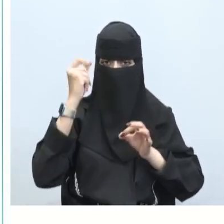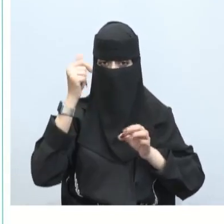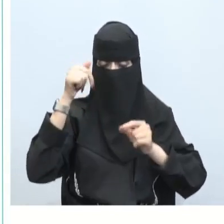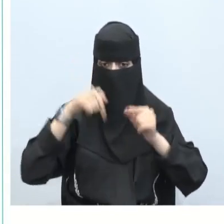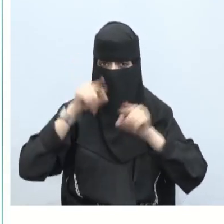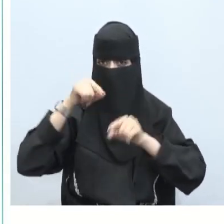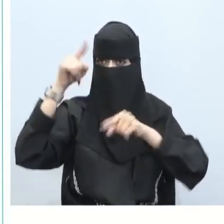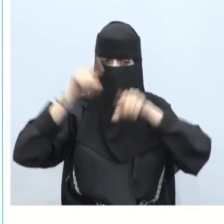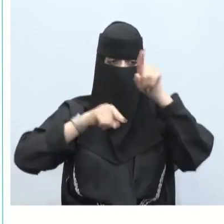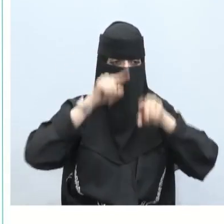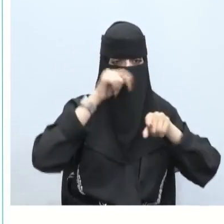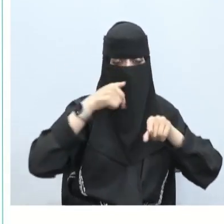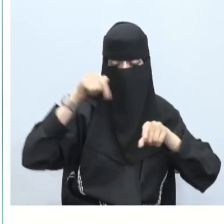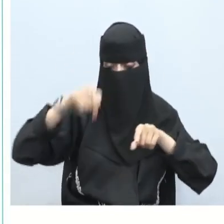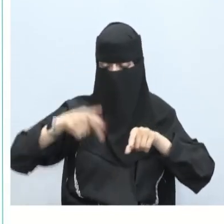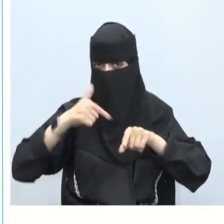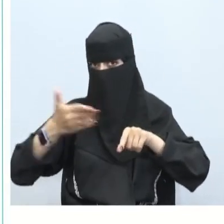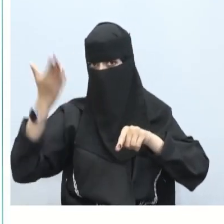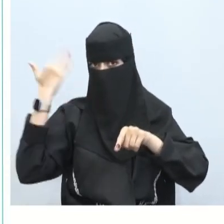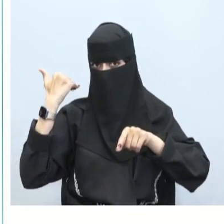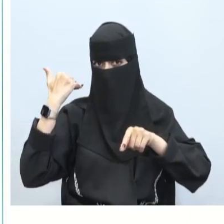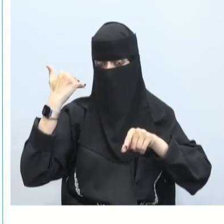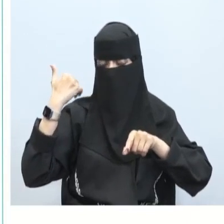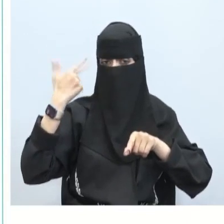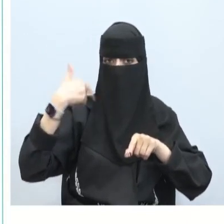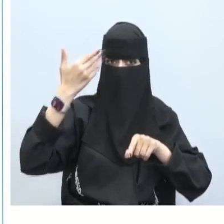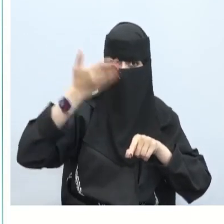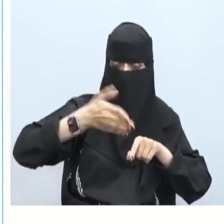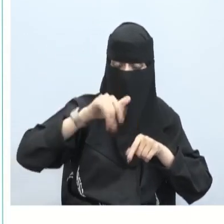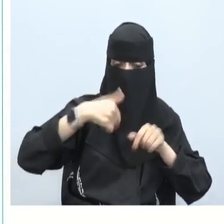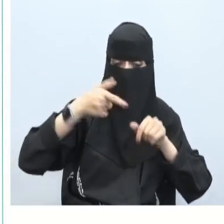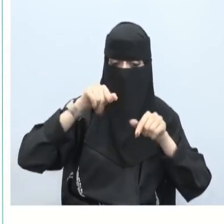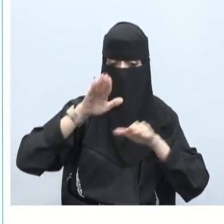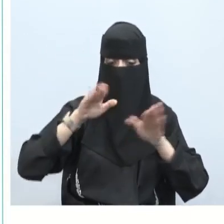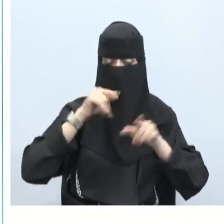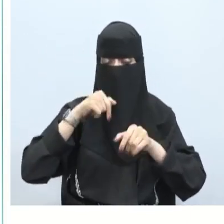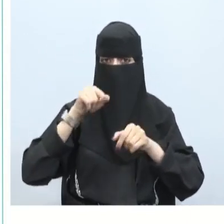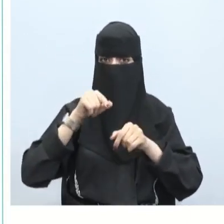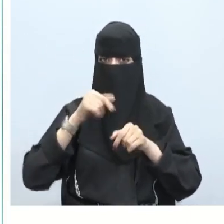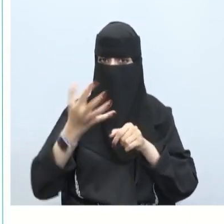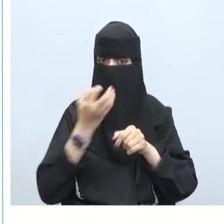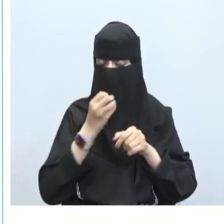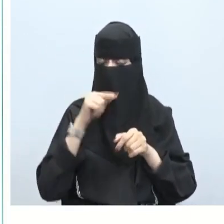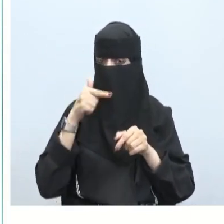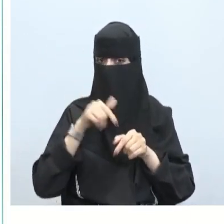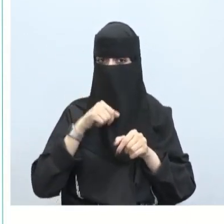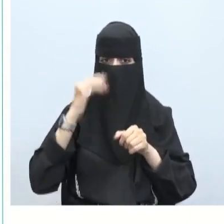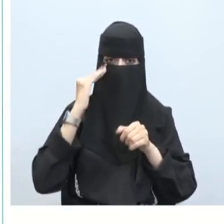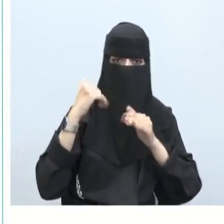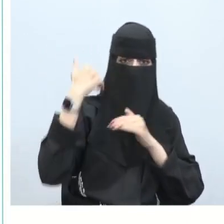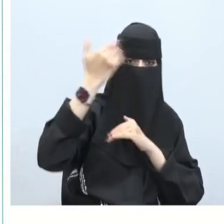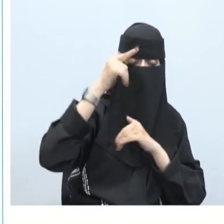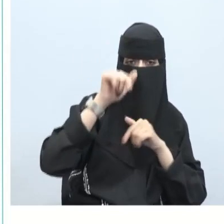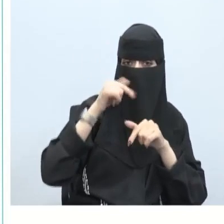الميزانيه تقارن ما بين الميزانيه الحاليه والميزانيات السابقه و تعطينا ايضا تصور